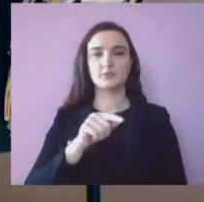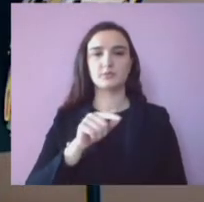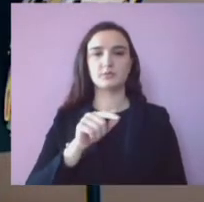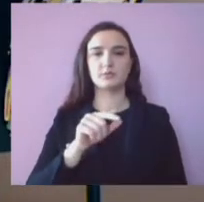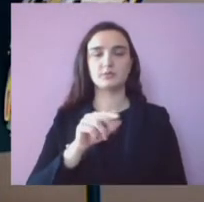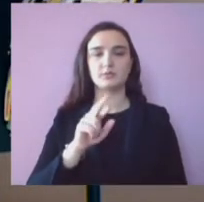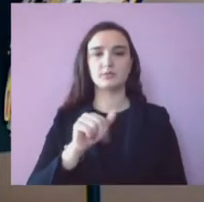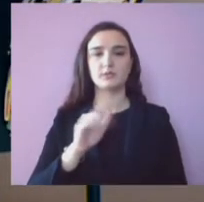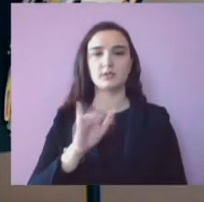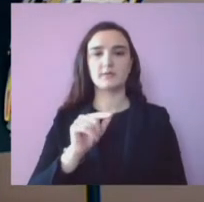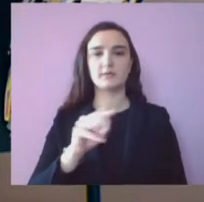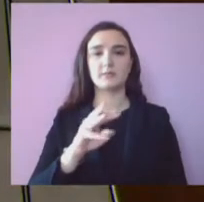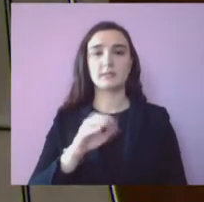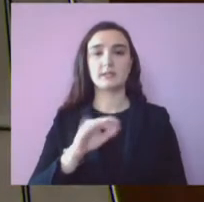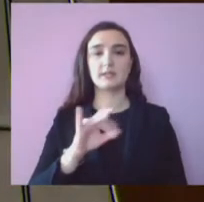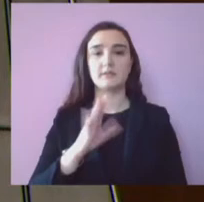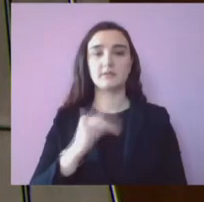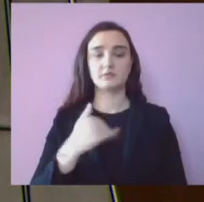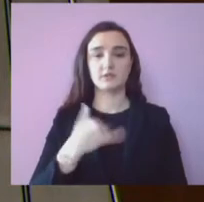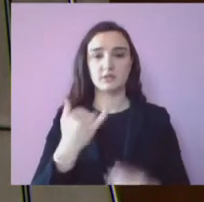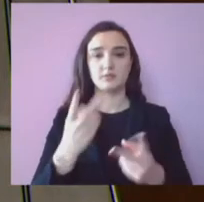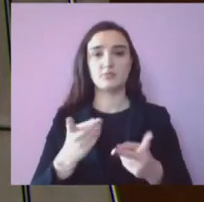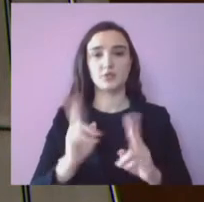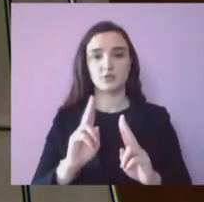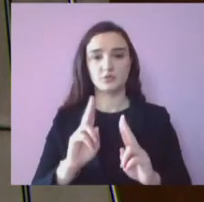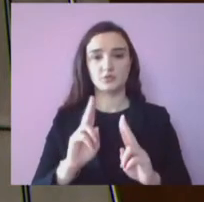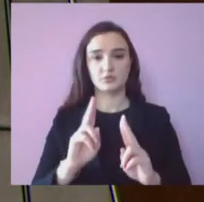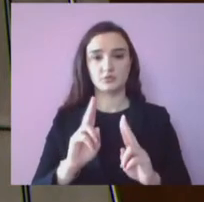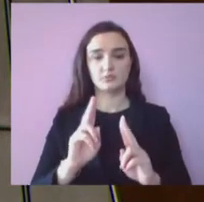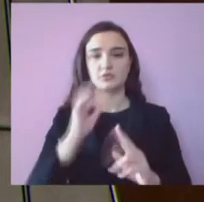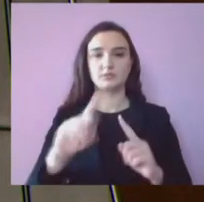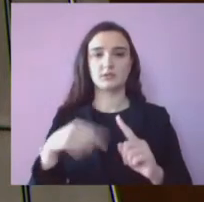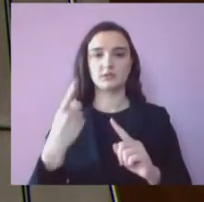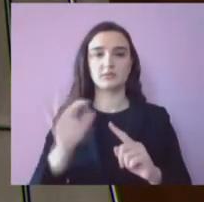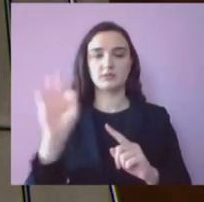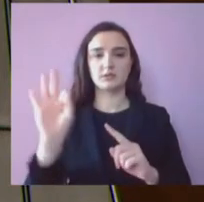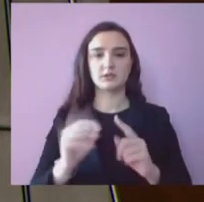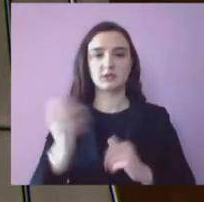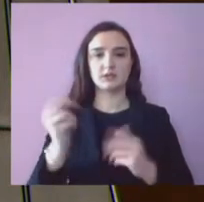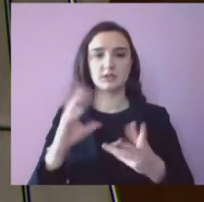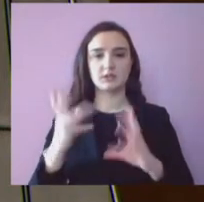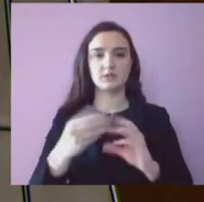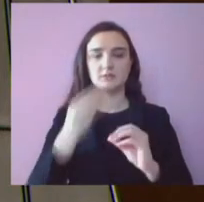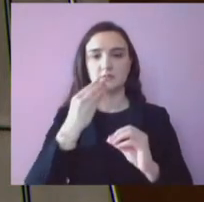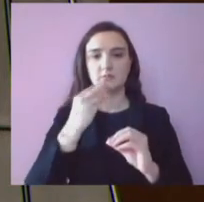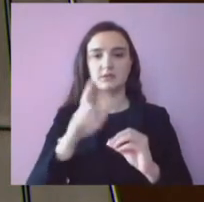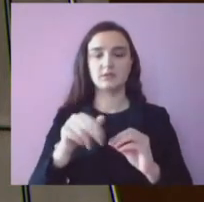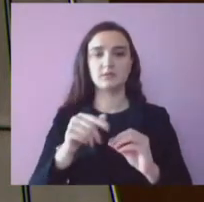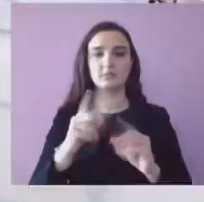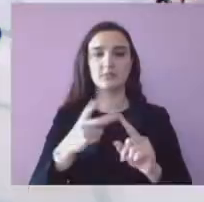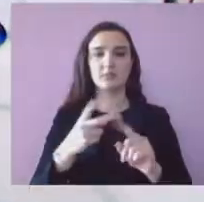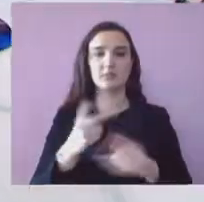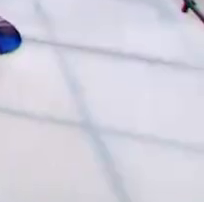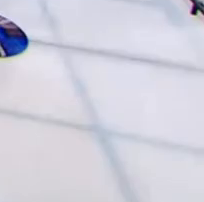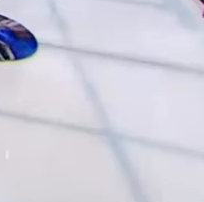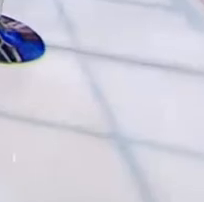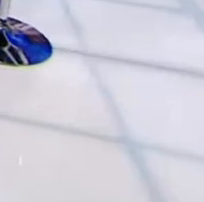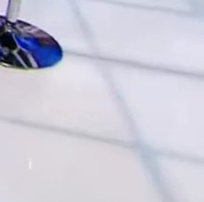დავით მეტრეველი. ჩვენ ახლა მოკლე ჭრაგვა გვექნება, შემდეგ სტატისტიკით, კვების ბლოკით და გადაცემის მეორე ბლოკით